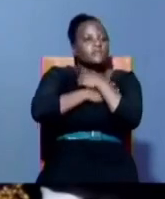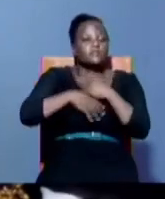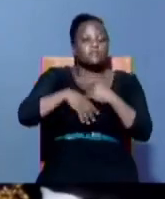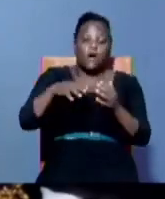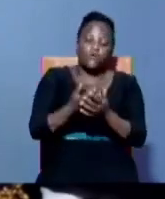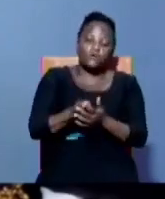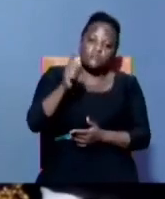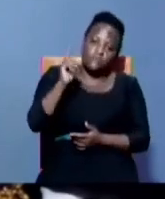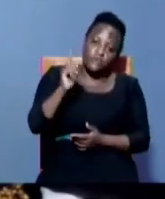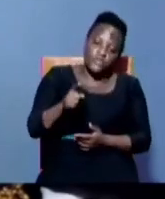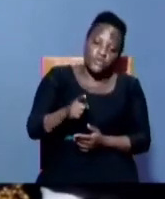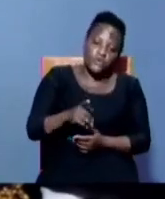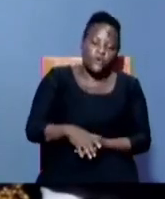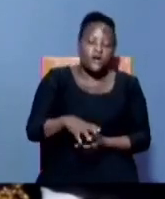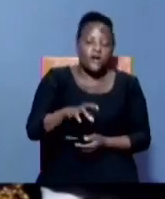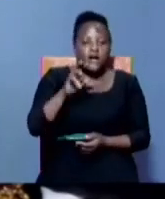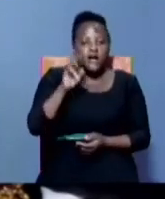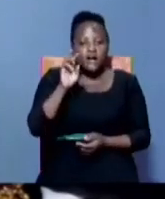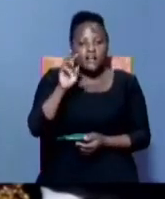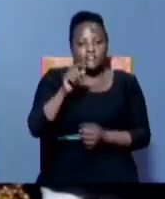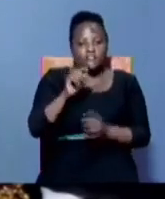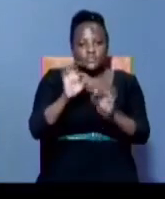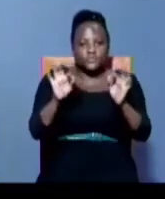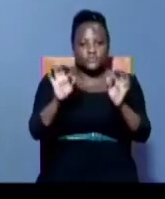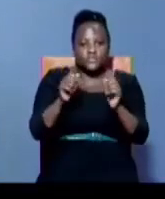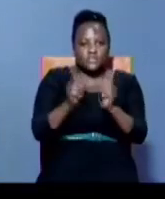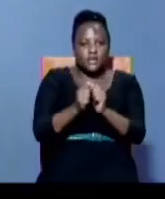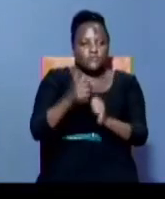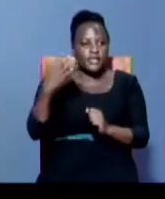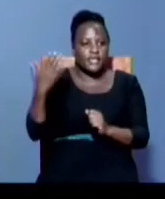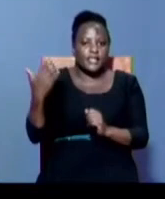kwa sababu hiyo angalia vizuri jambo jingine.